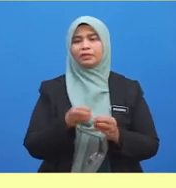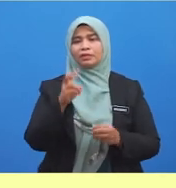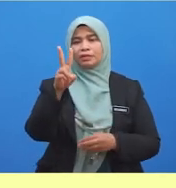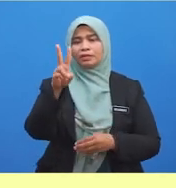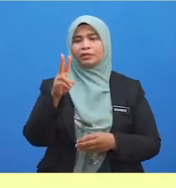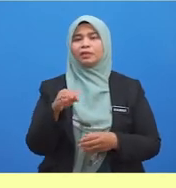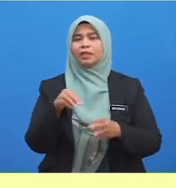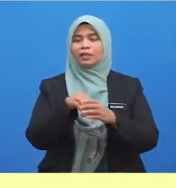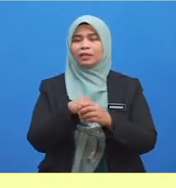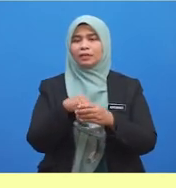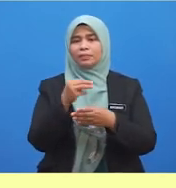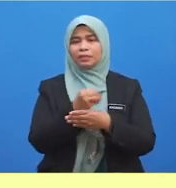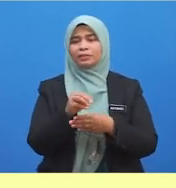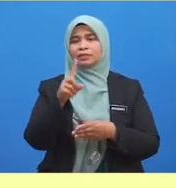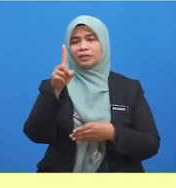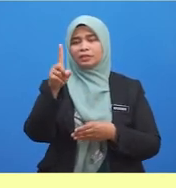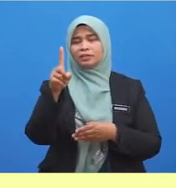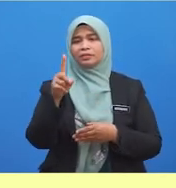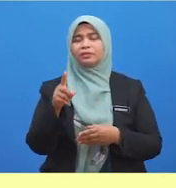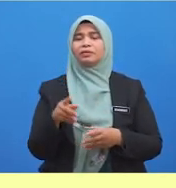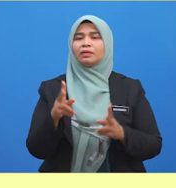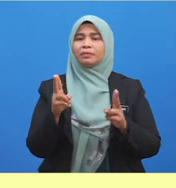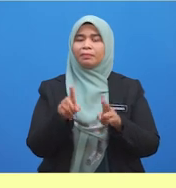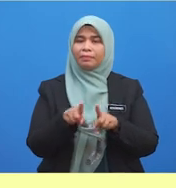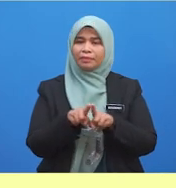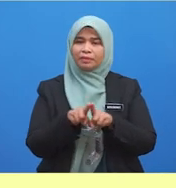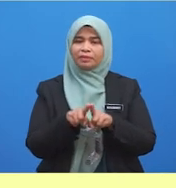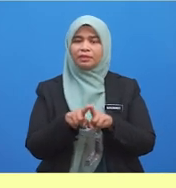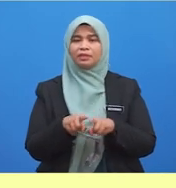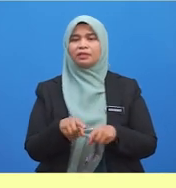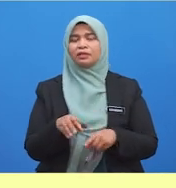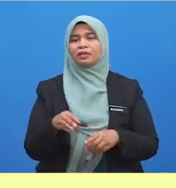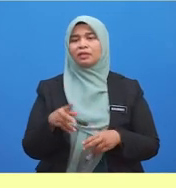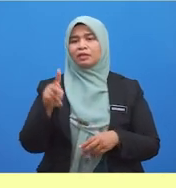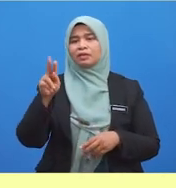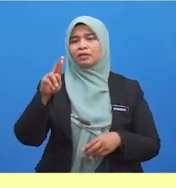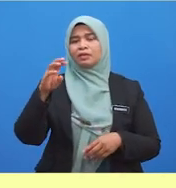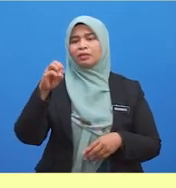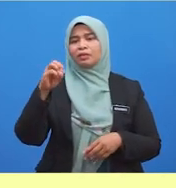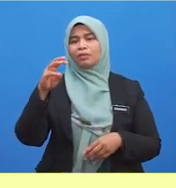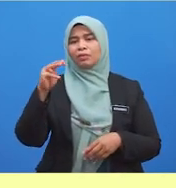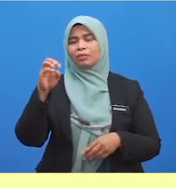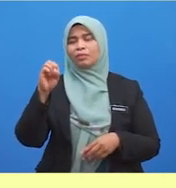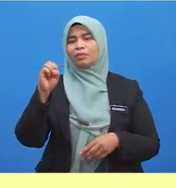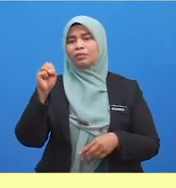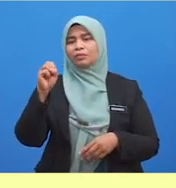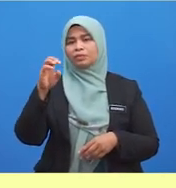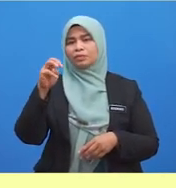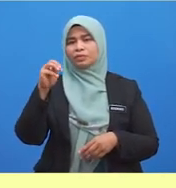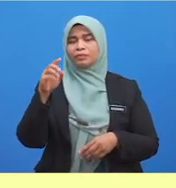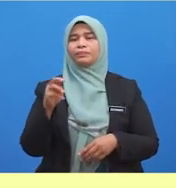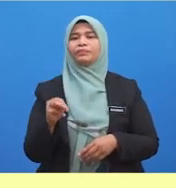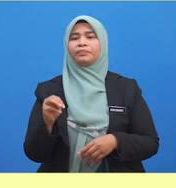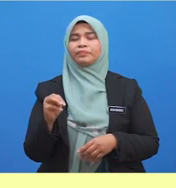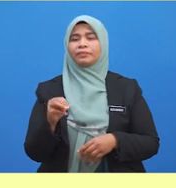Kedua, dalam meiosis 1, pasangan kromosom homolog tersusun di satah